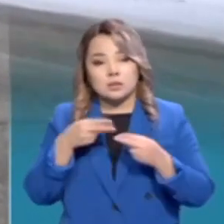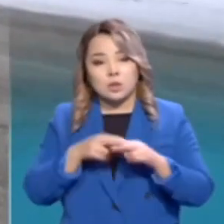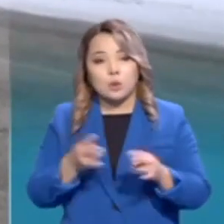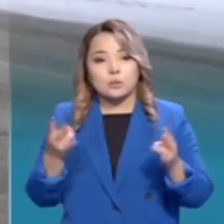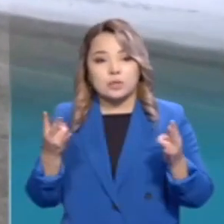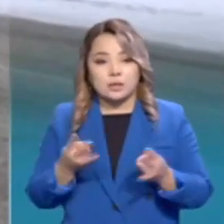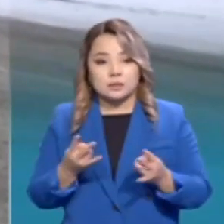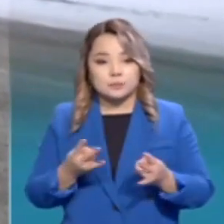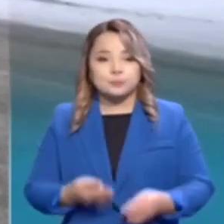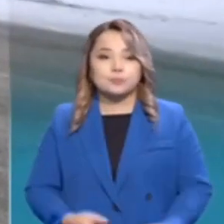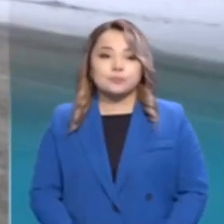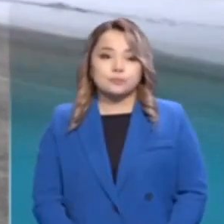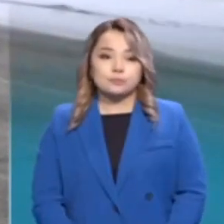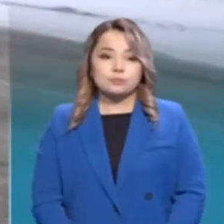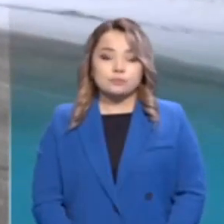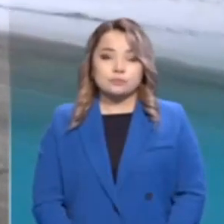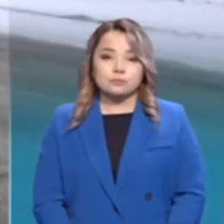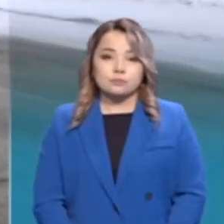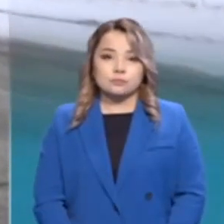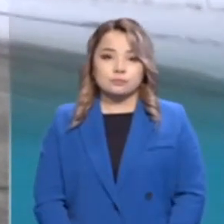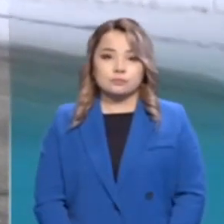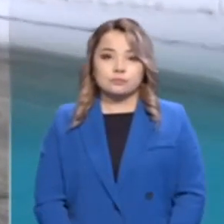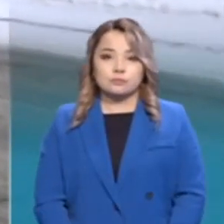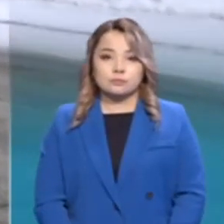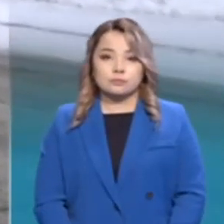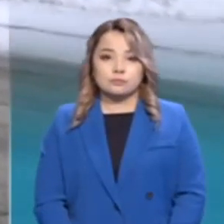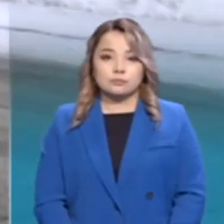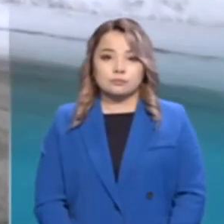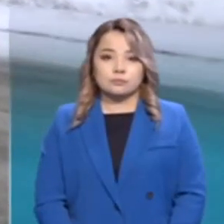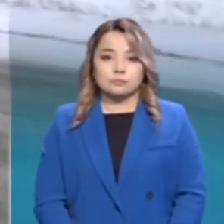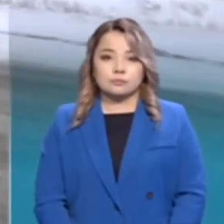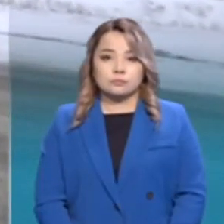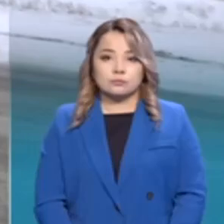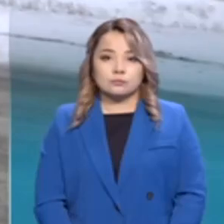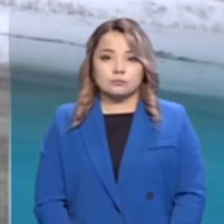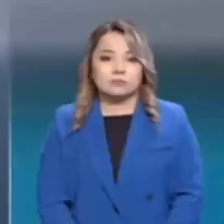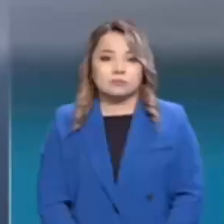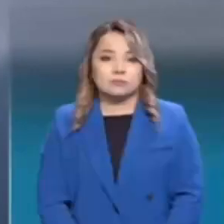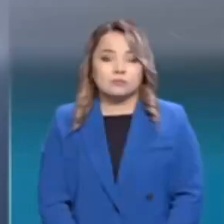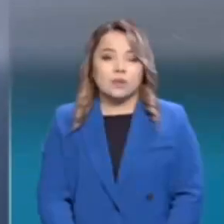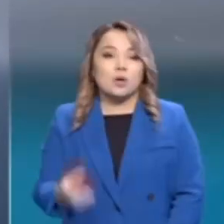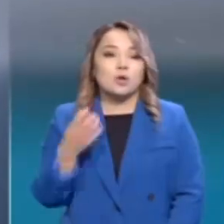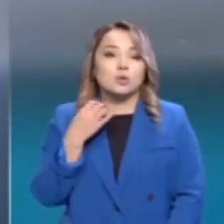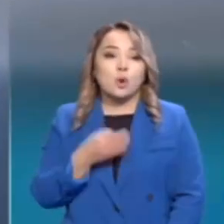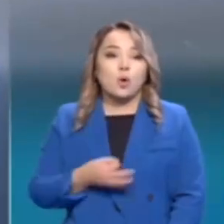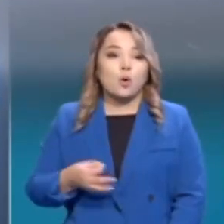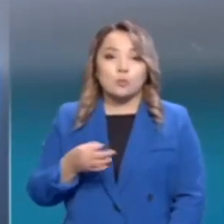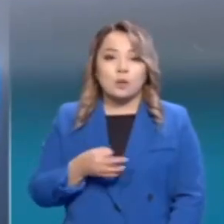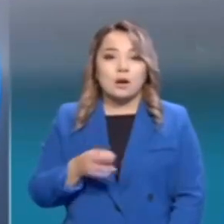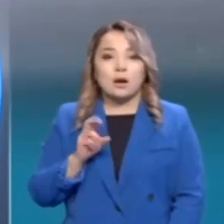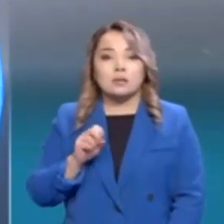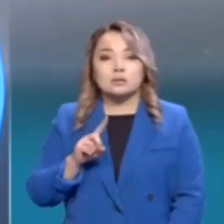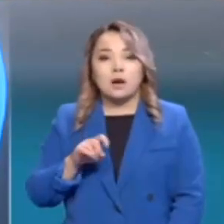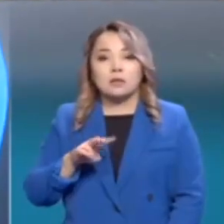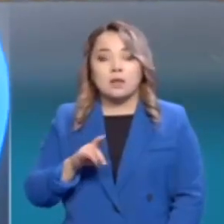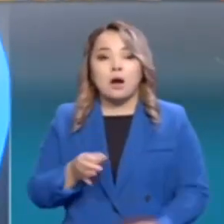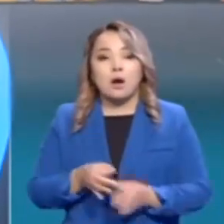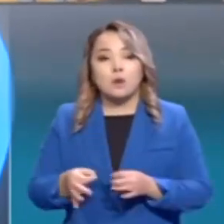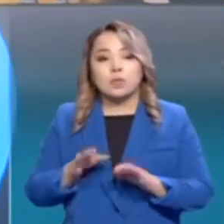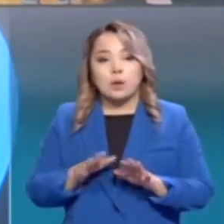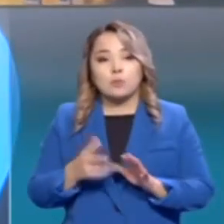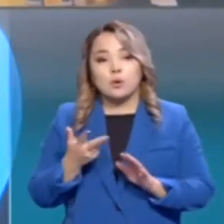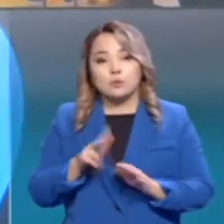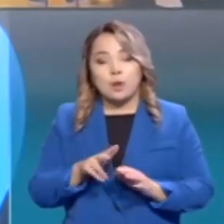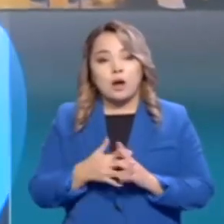қажет. Руслан Нұрланұлы, Бекзат Сәбитұлы, Қазақстан ұлттық телеарнасы, Қарағанды облысынан. Қызылорда облысы Қазалы ауданында 3